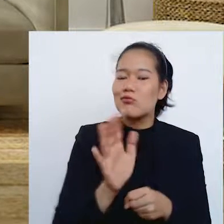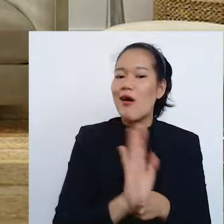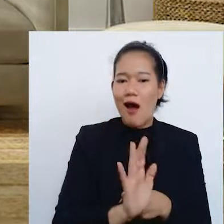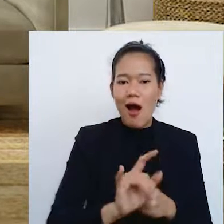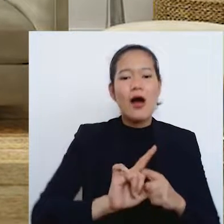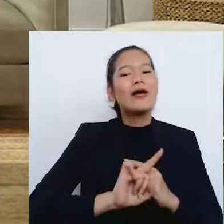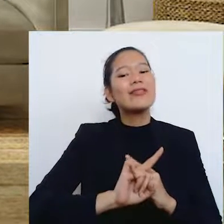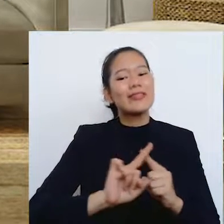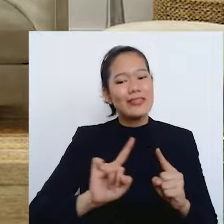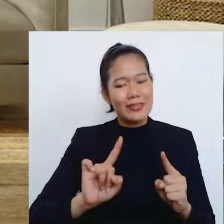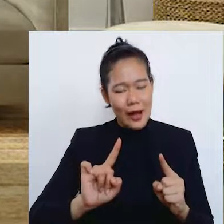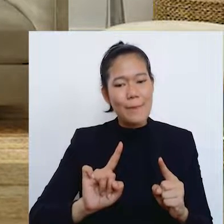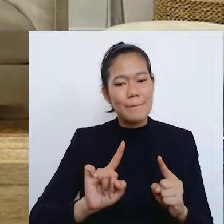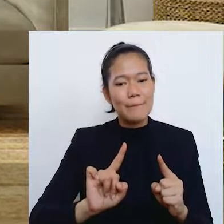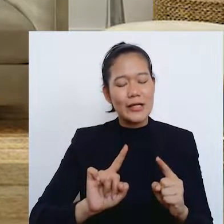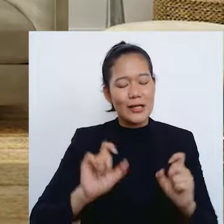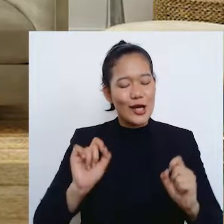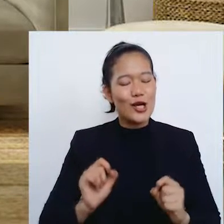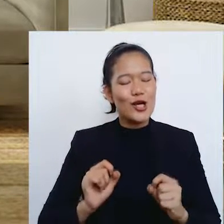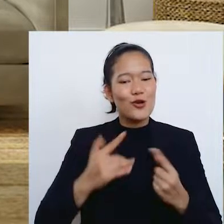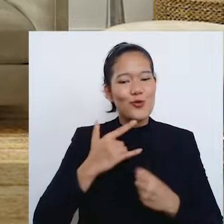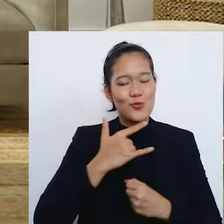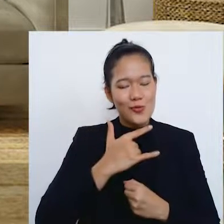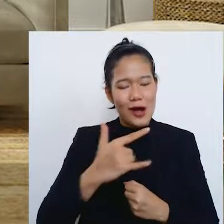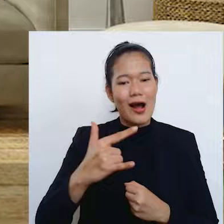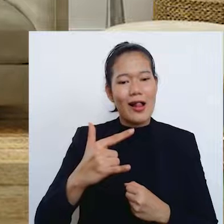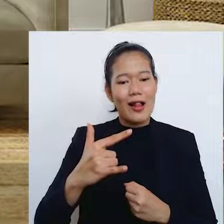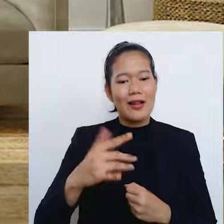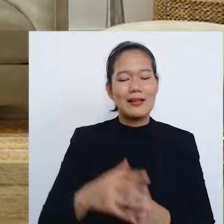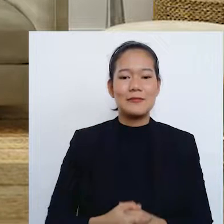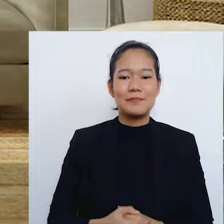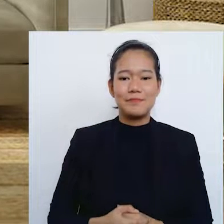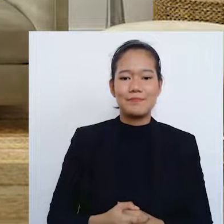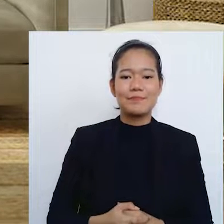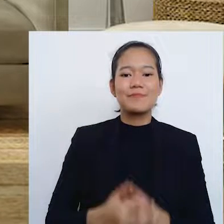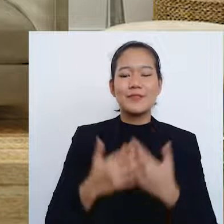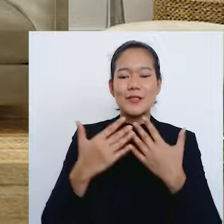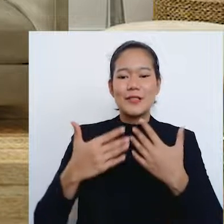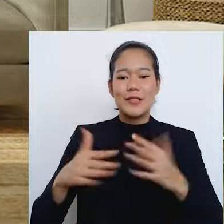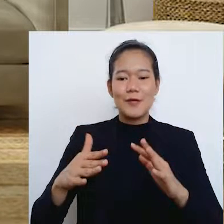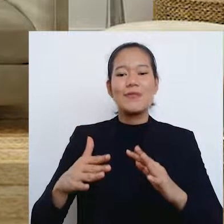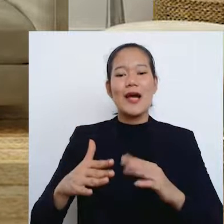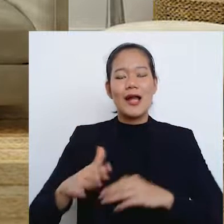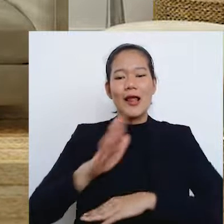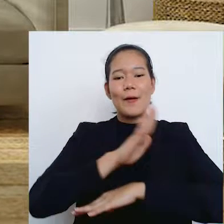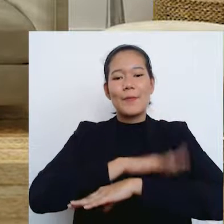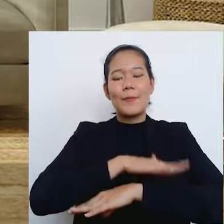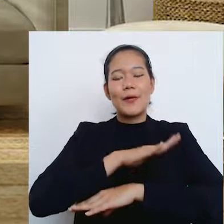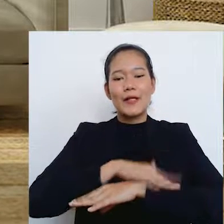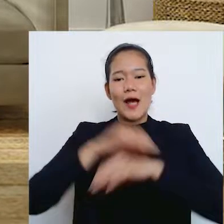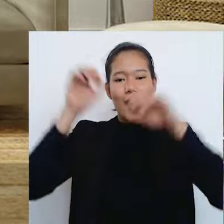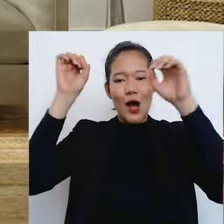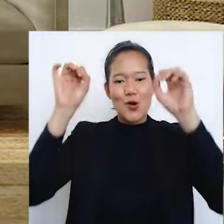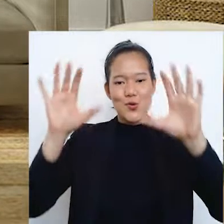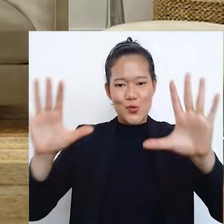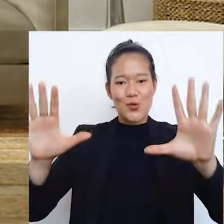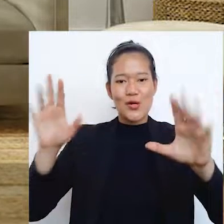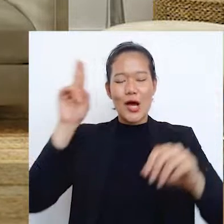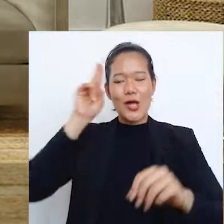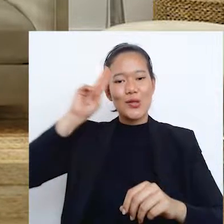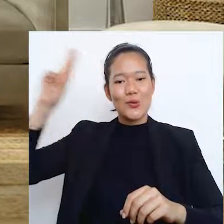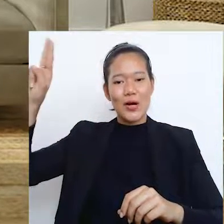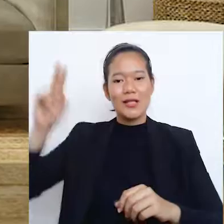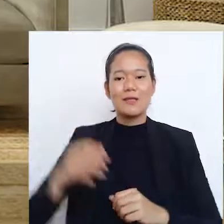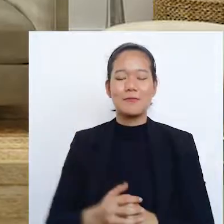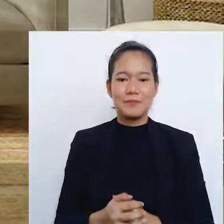binasa, melainkan beroleh hidup yang kekal. Demikianlah berita